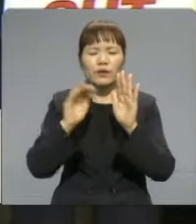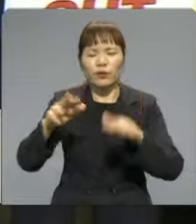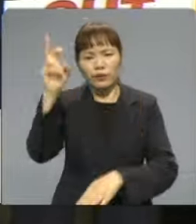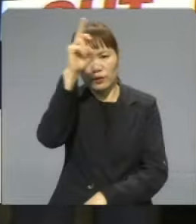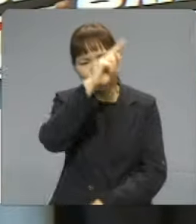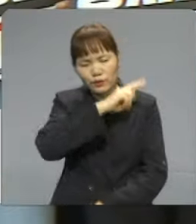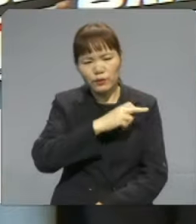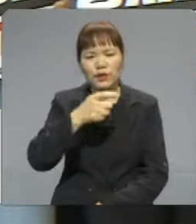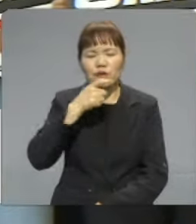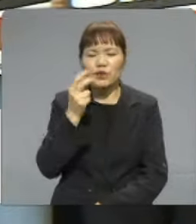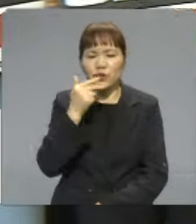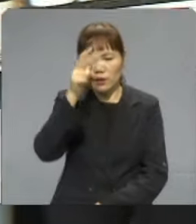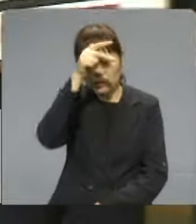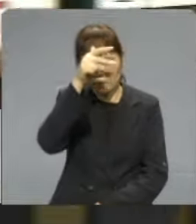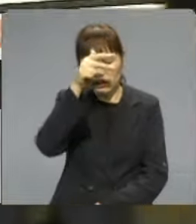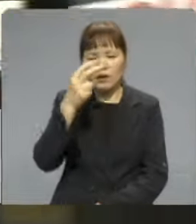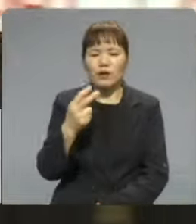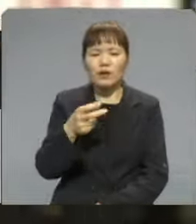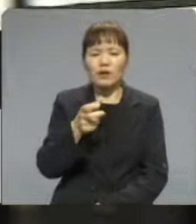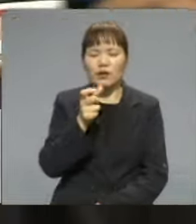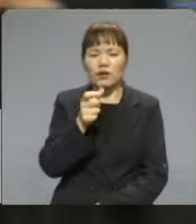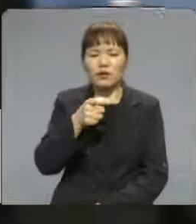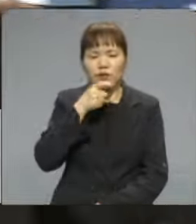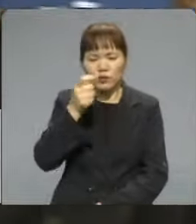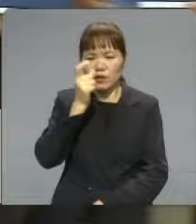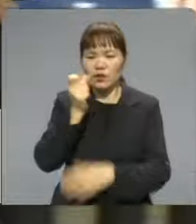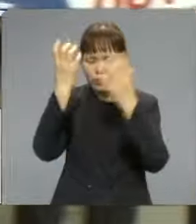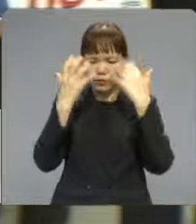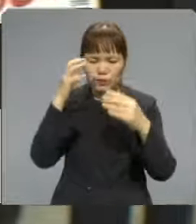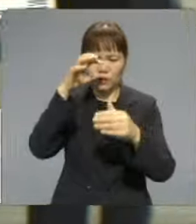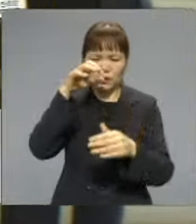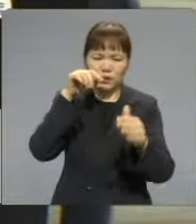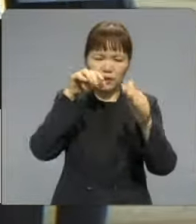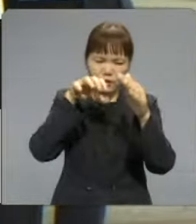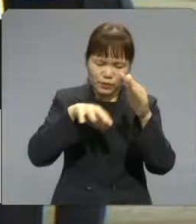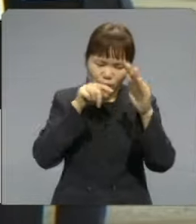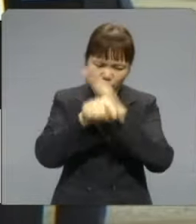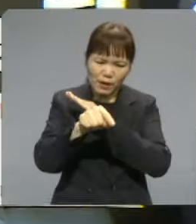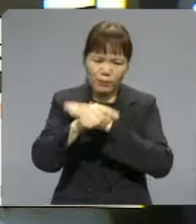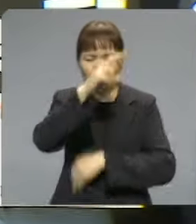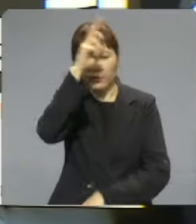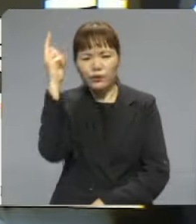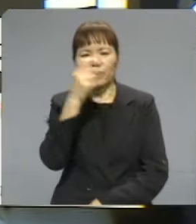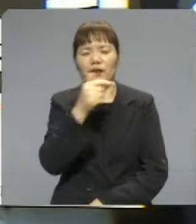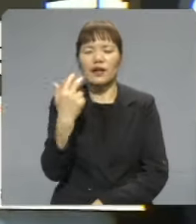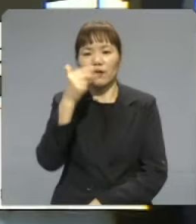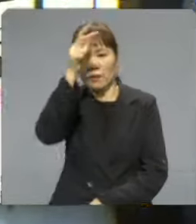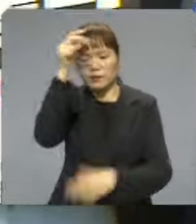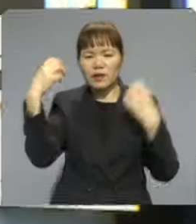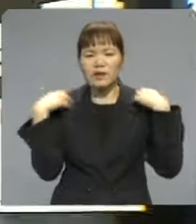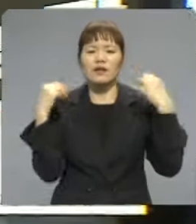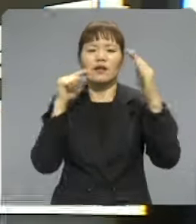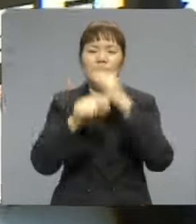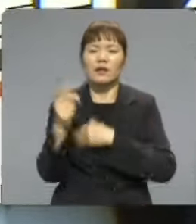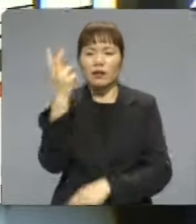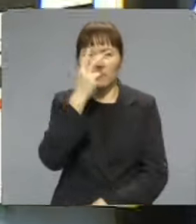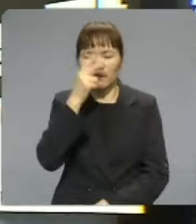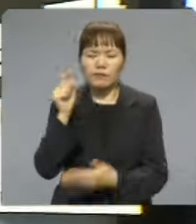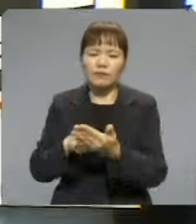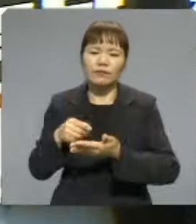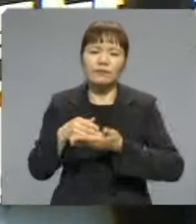오전 수원지검과 수원구치소를 방문한 데 이어 오후에는 대검찰청 민원실을 찾아 감찰을